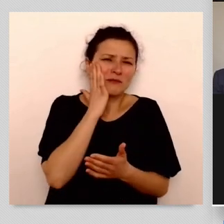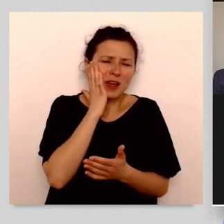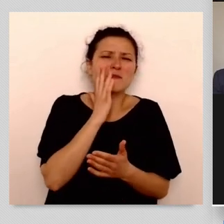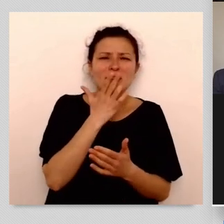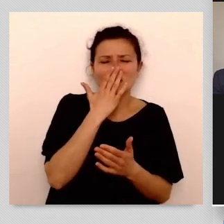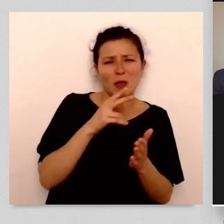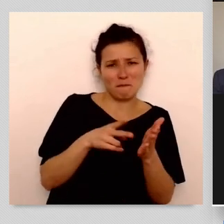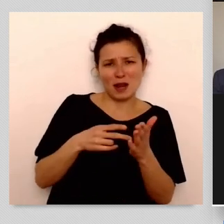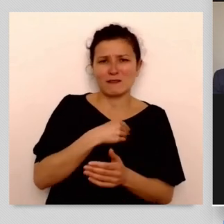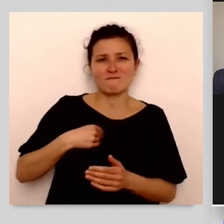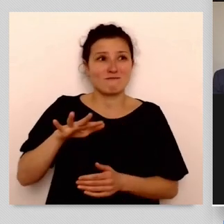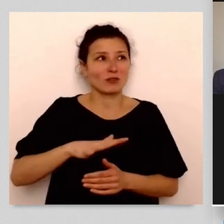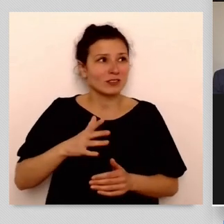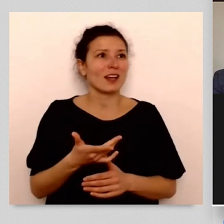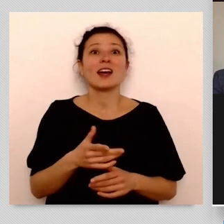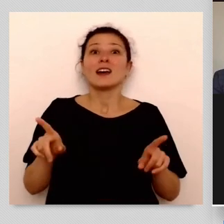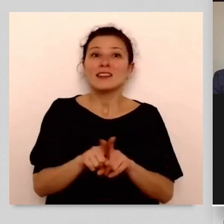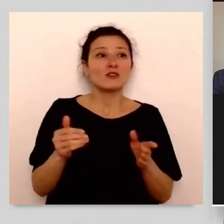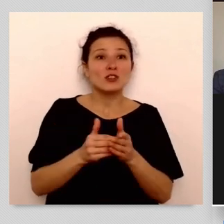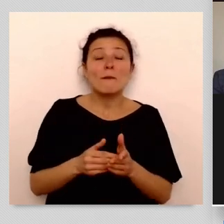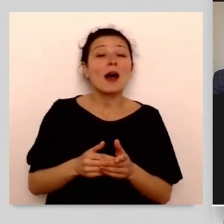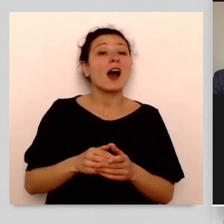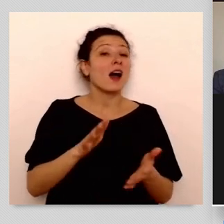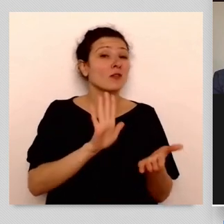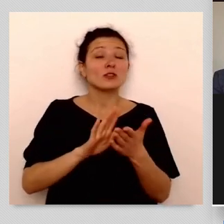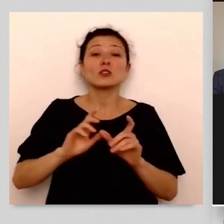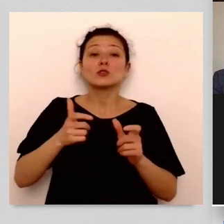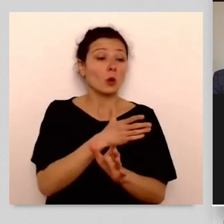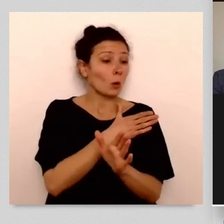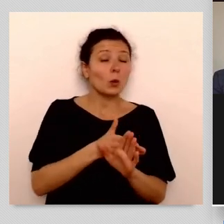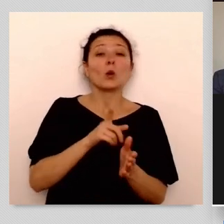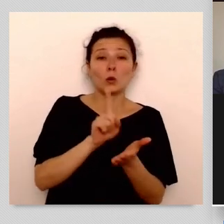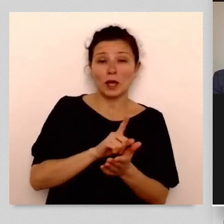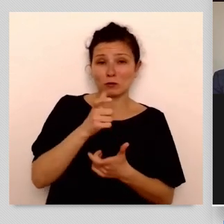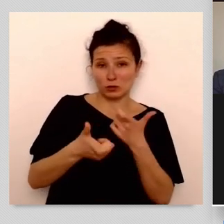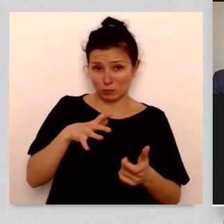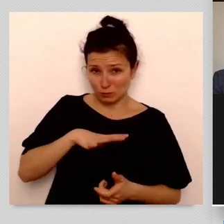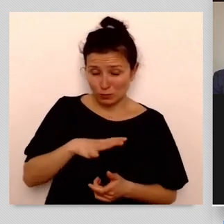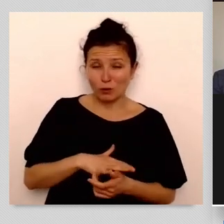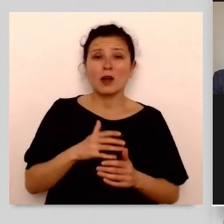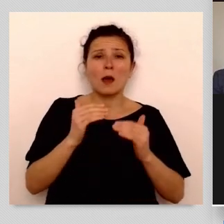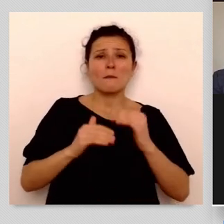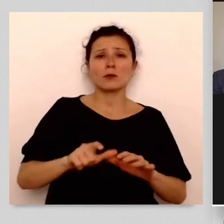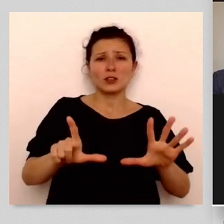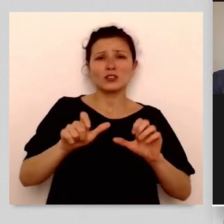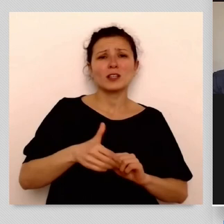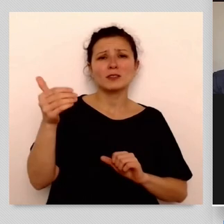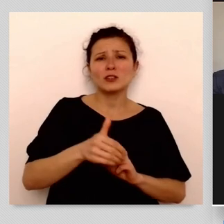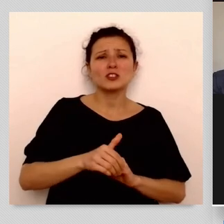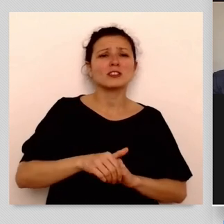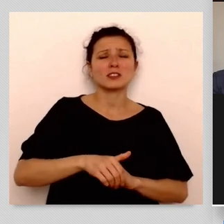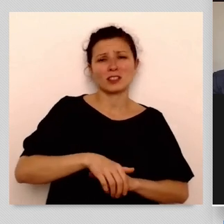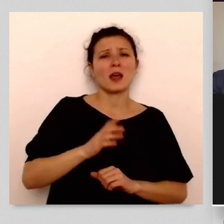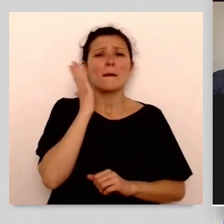mamy, to co udało się zrobić w ciągu ostatnich lat. Te ponad 700 tysięcy gospodarstw domowych,